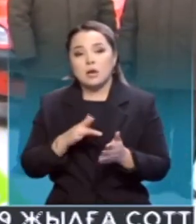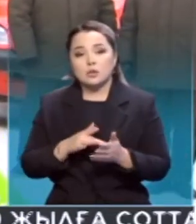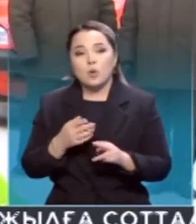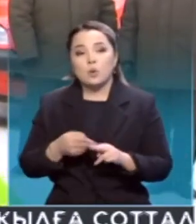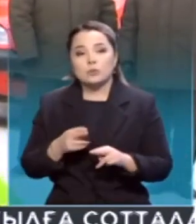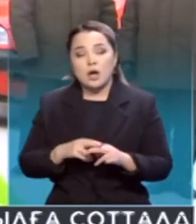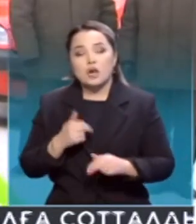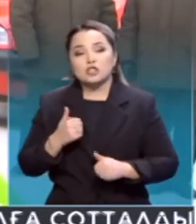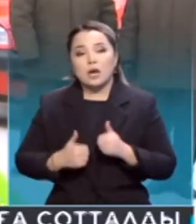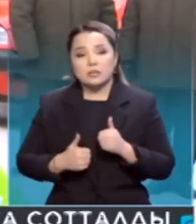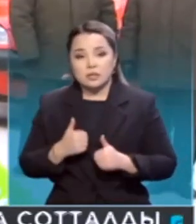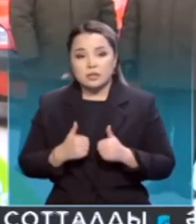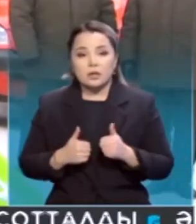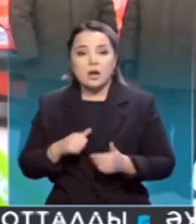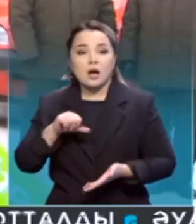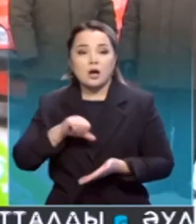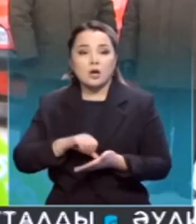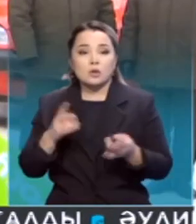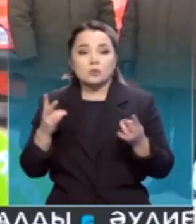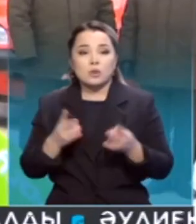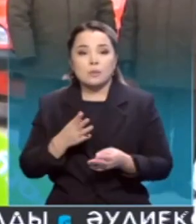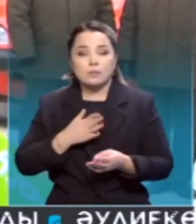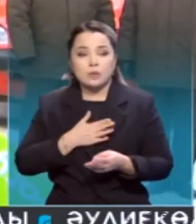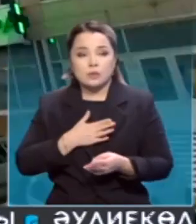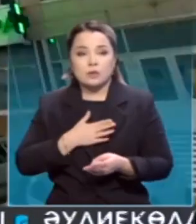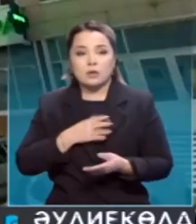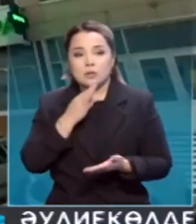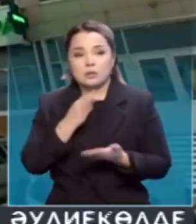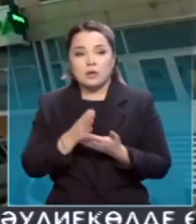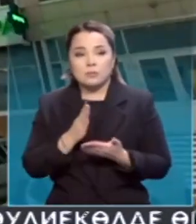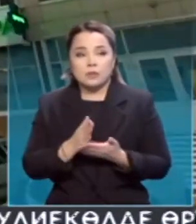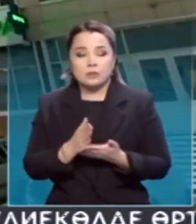сол жарысқа да қатысу керек еді біздің Забикулин Асқар.